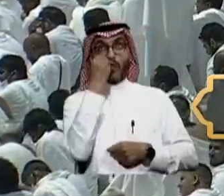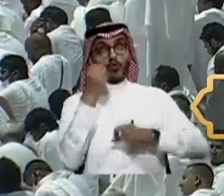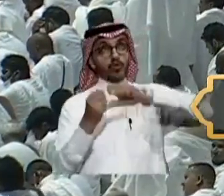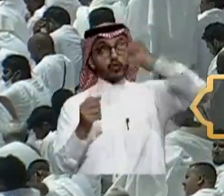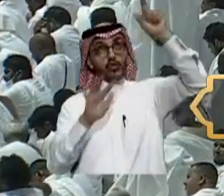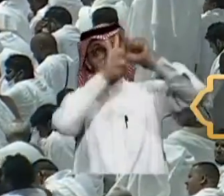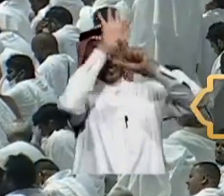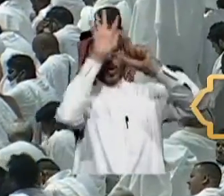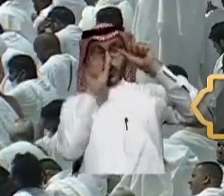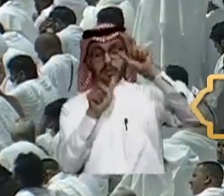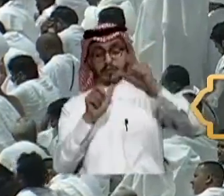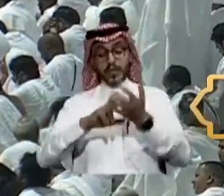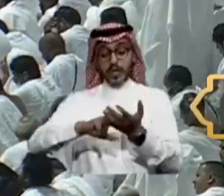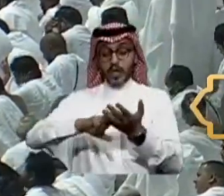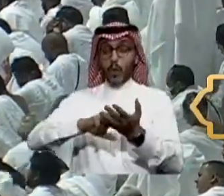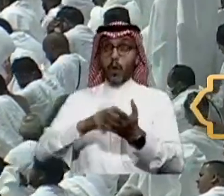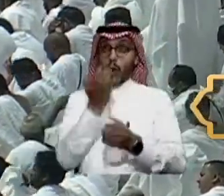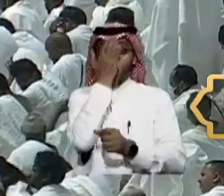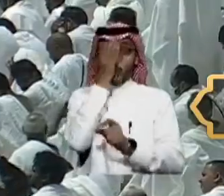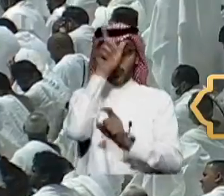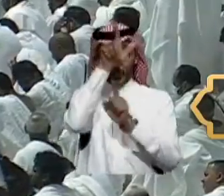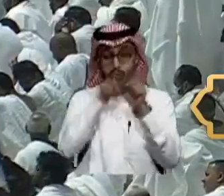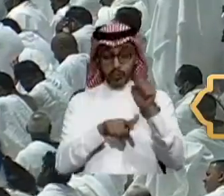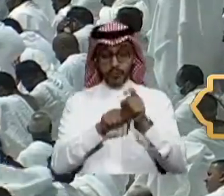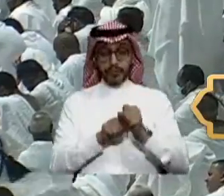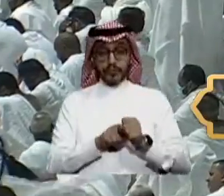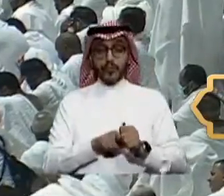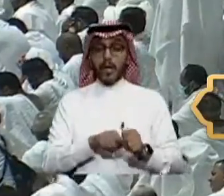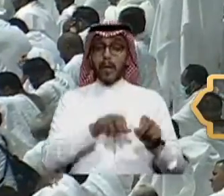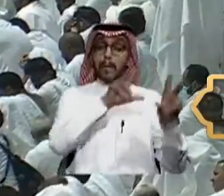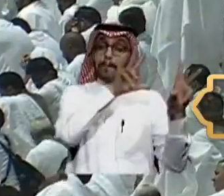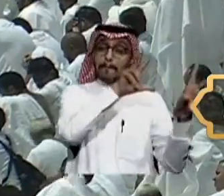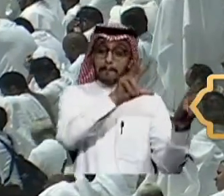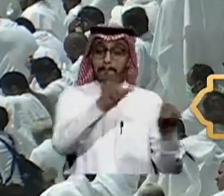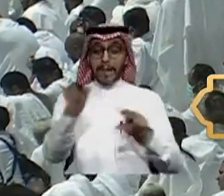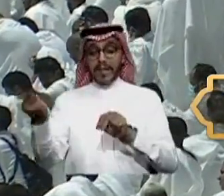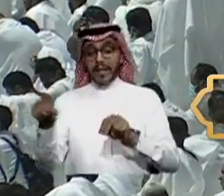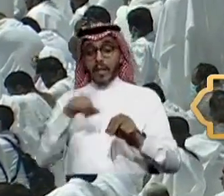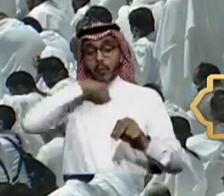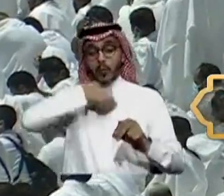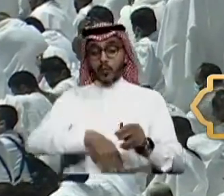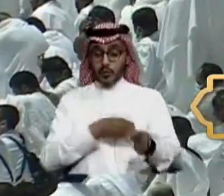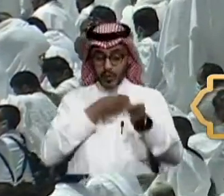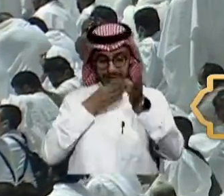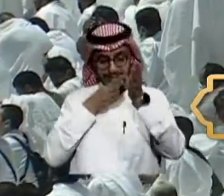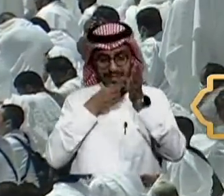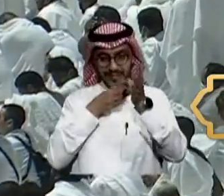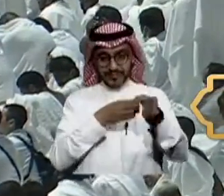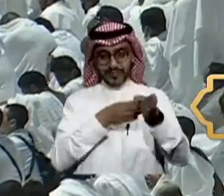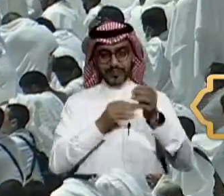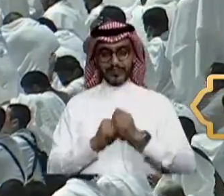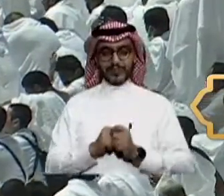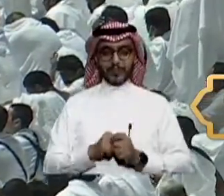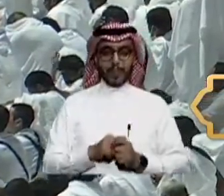فاتقوا الله عباد الله والل تجعلوا من هديه صلى الله عليه